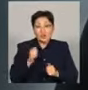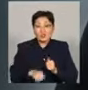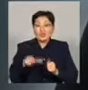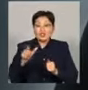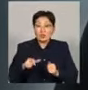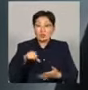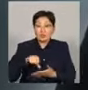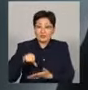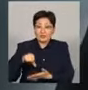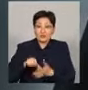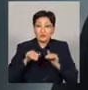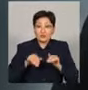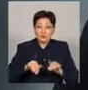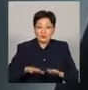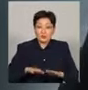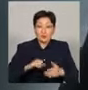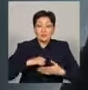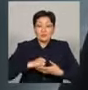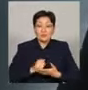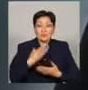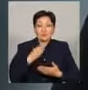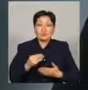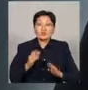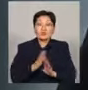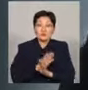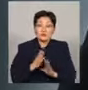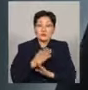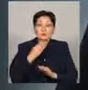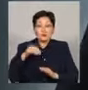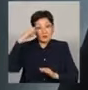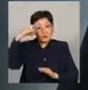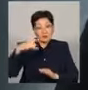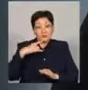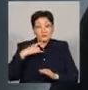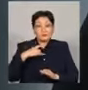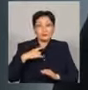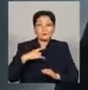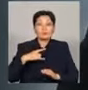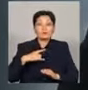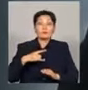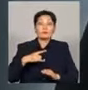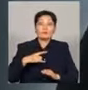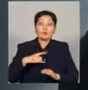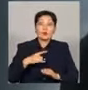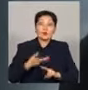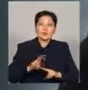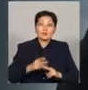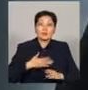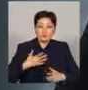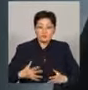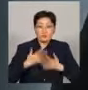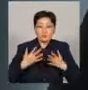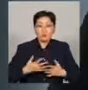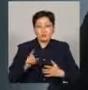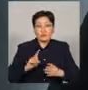да, примет решение, да, своей собственной судьбы, своей страны, судьбы своей страны, это нас вдохновило на